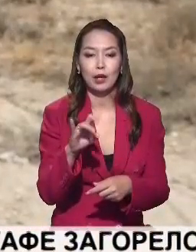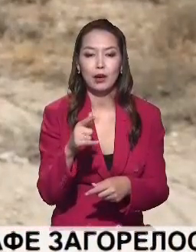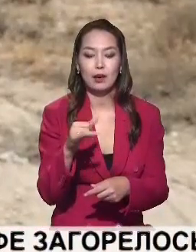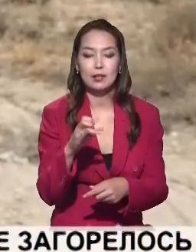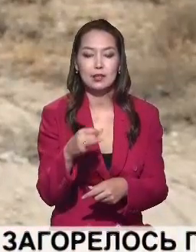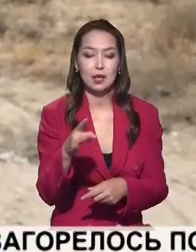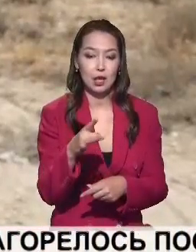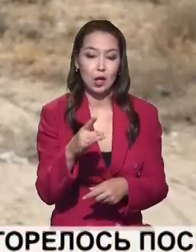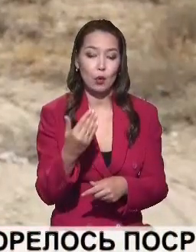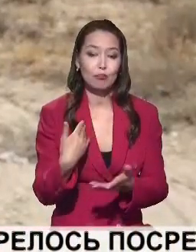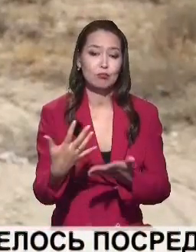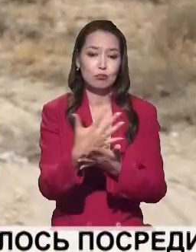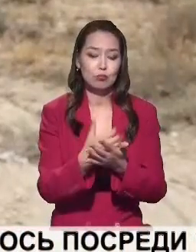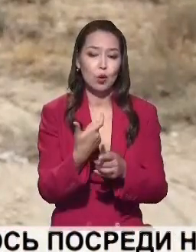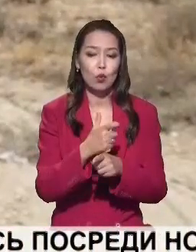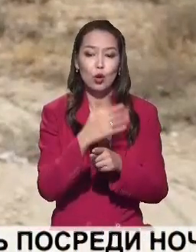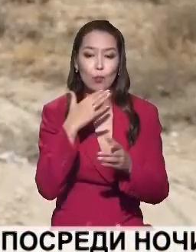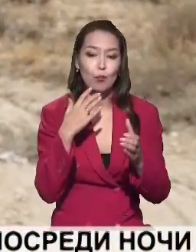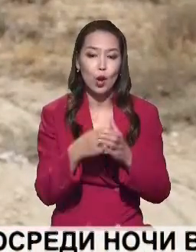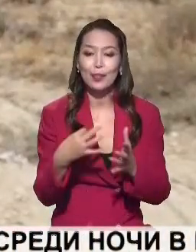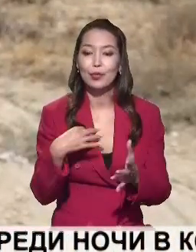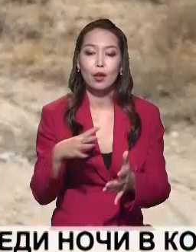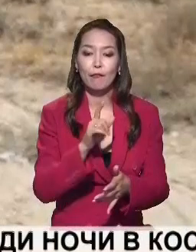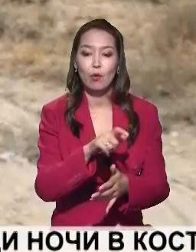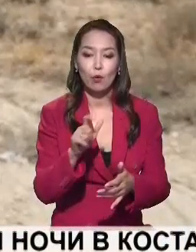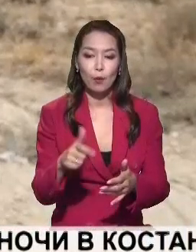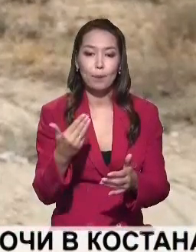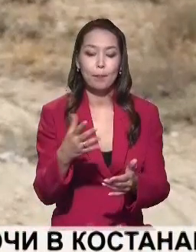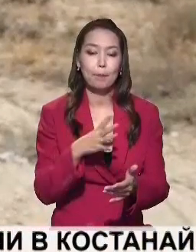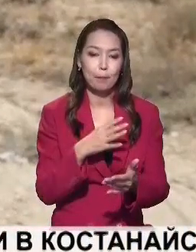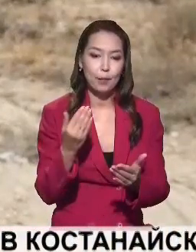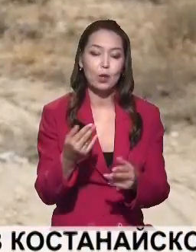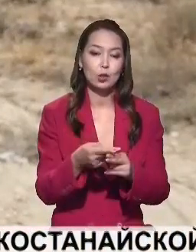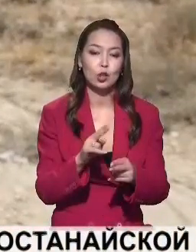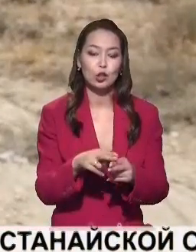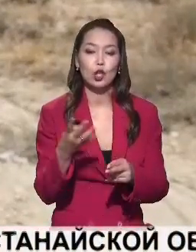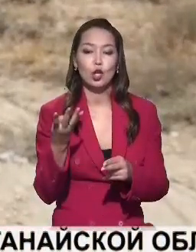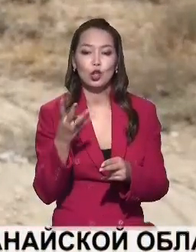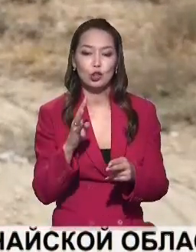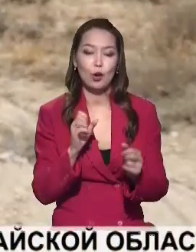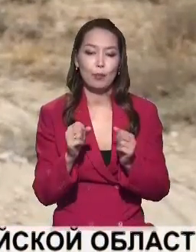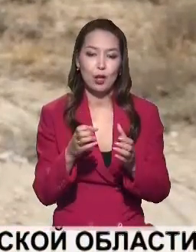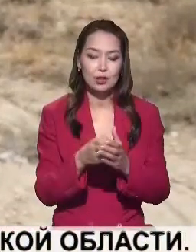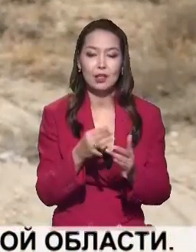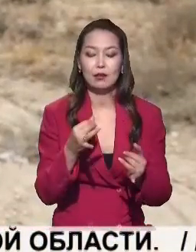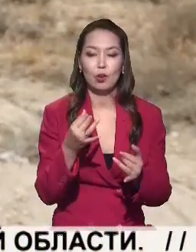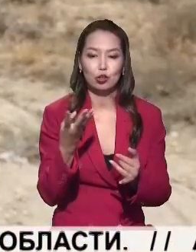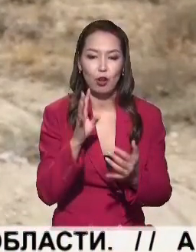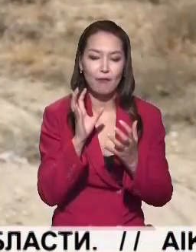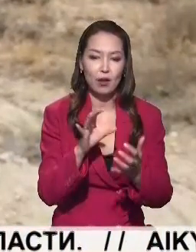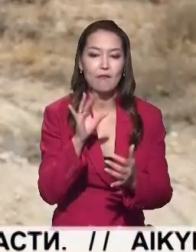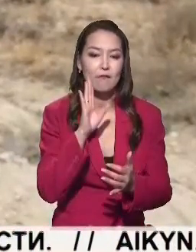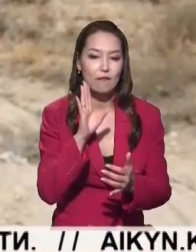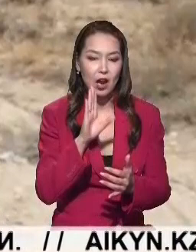Нам удалось собрать немалую команду неравнодушных людей. Кроме того, было привлечено 4 грузовика, 2 погрузчика, 4 автобуса и водовоз.